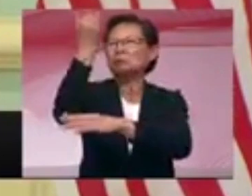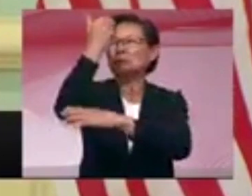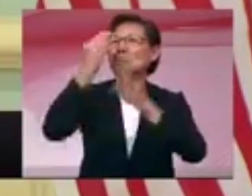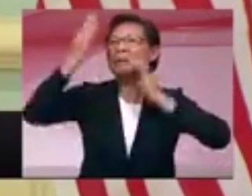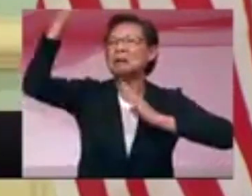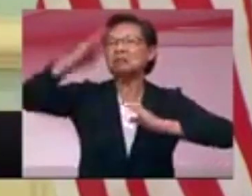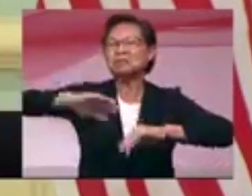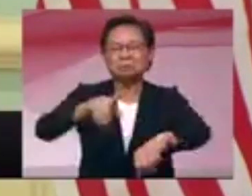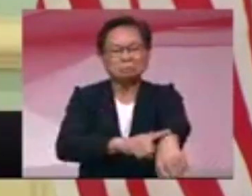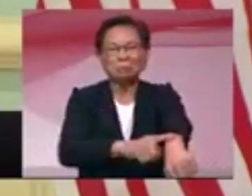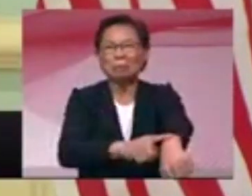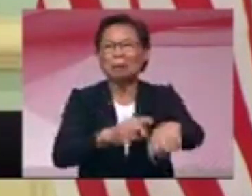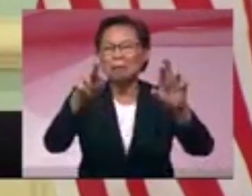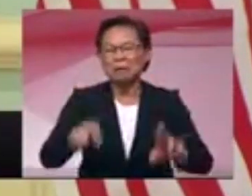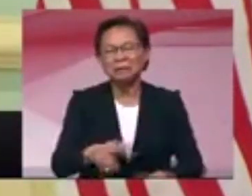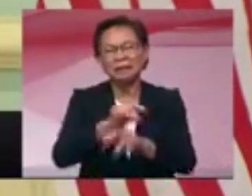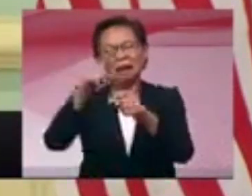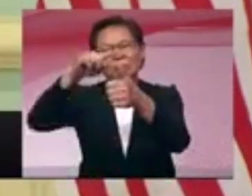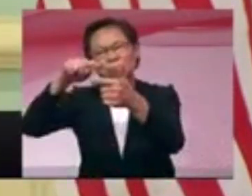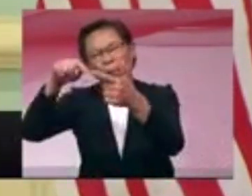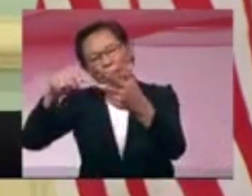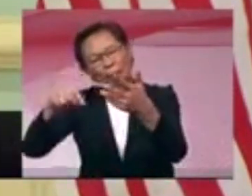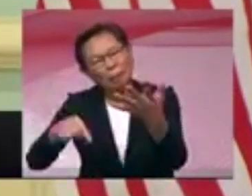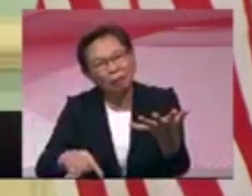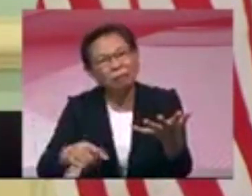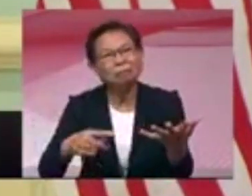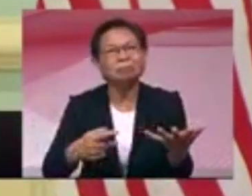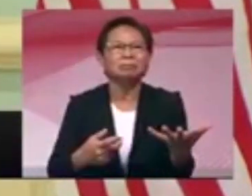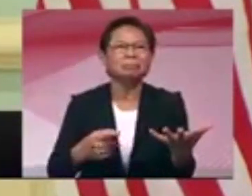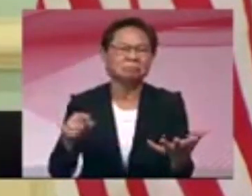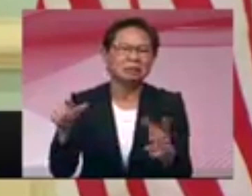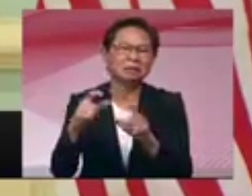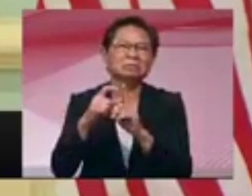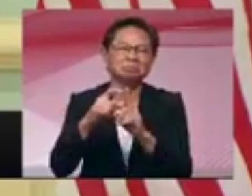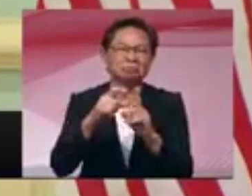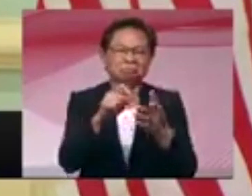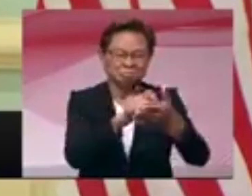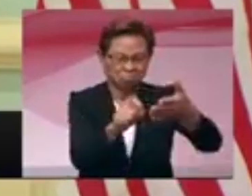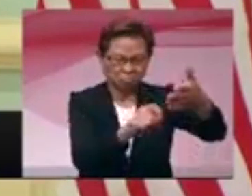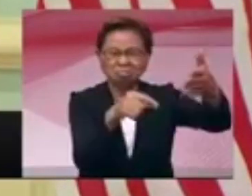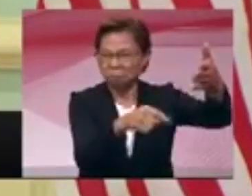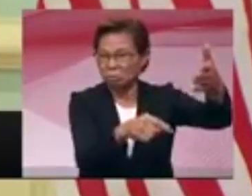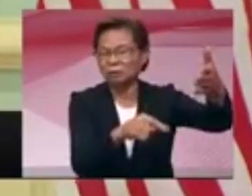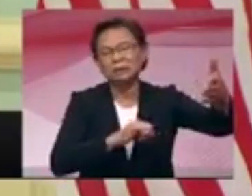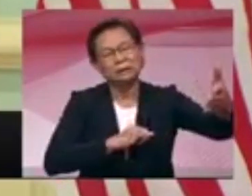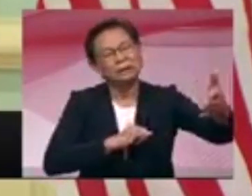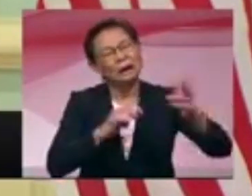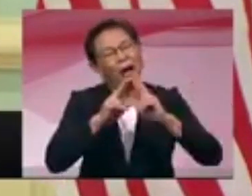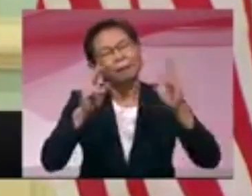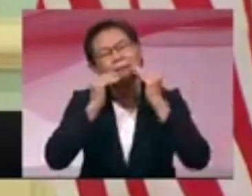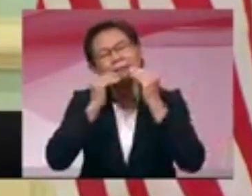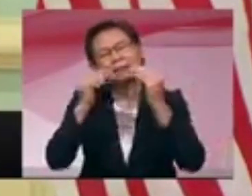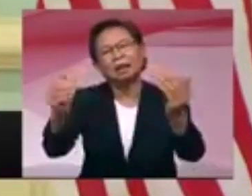rasis dan berbagai-bagai lagi yang kita, yang mereka sebutkan. Jadi saya amat berterima